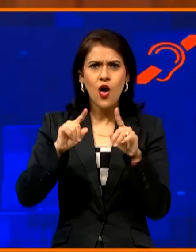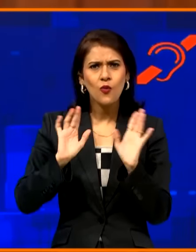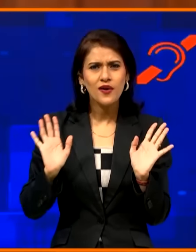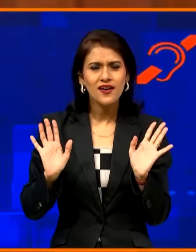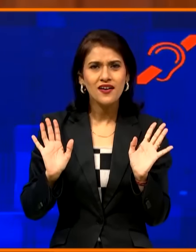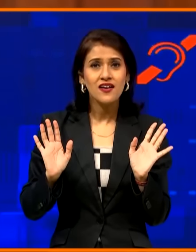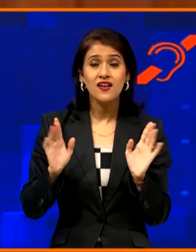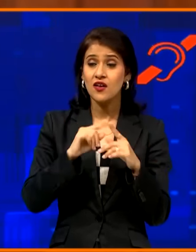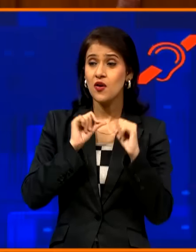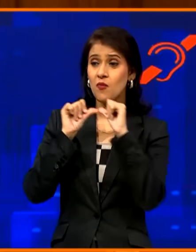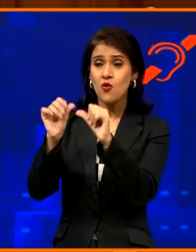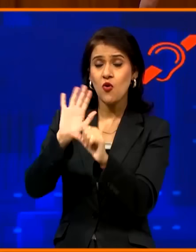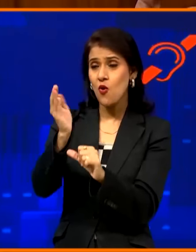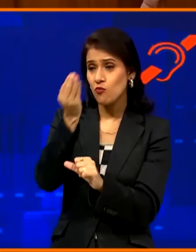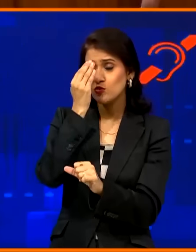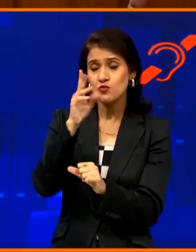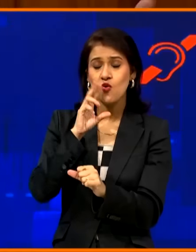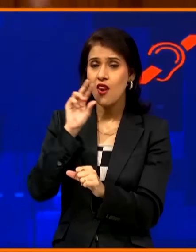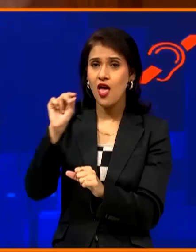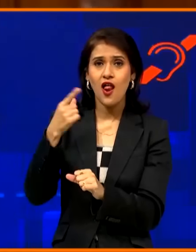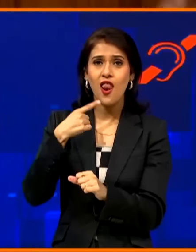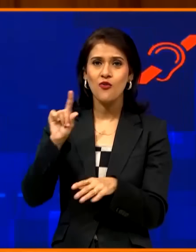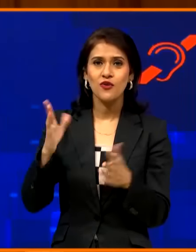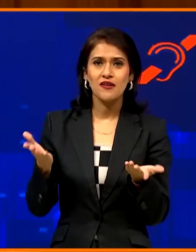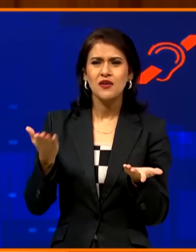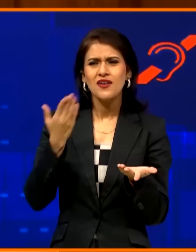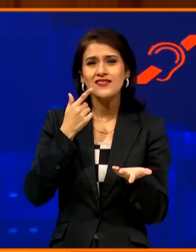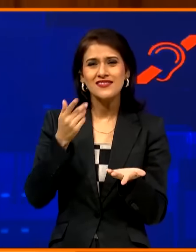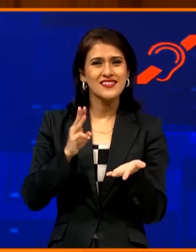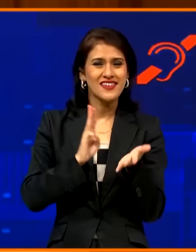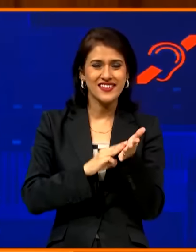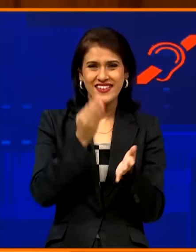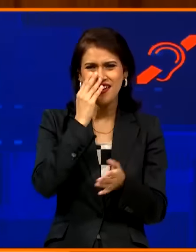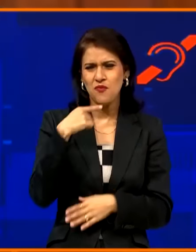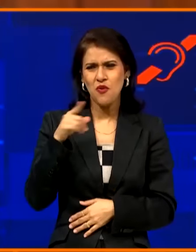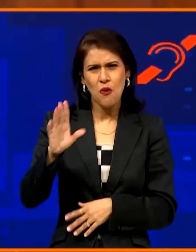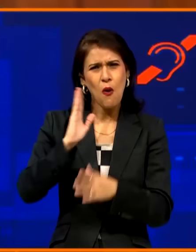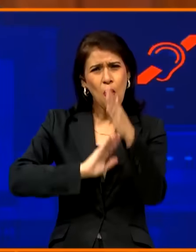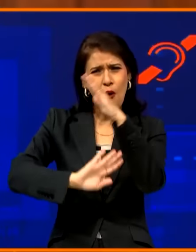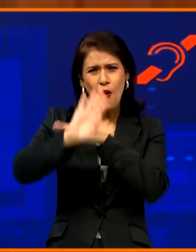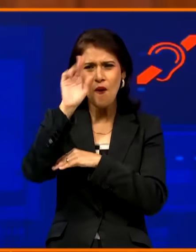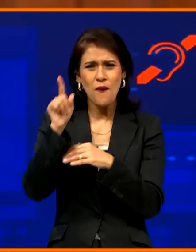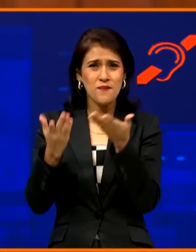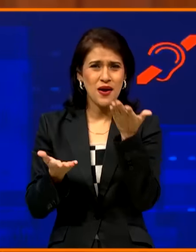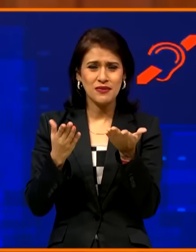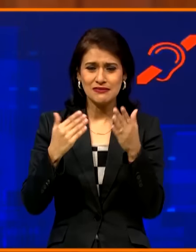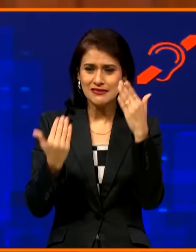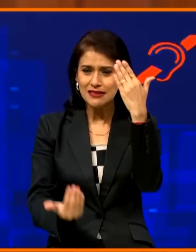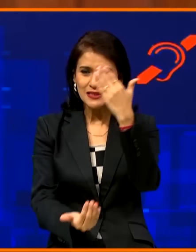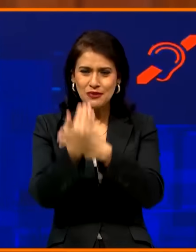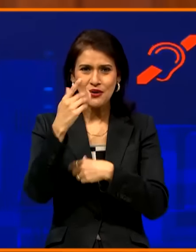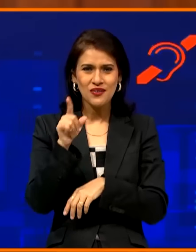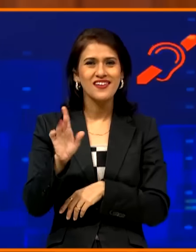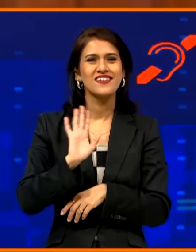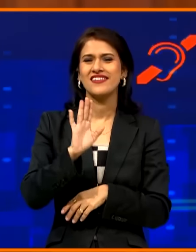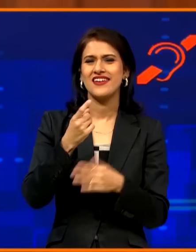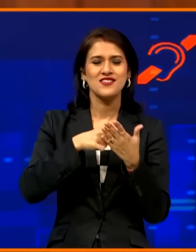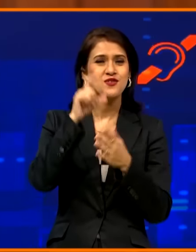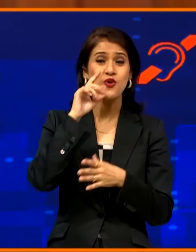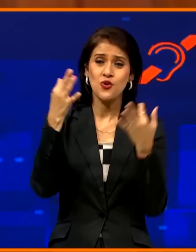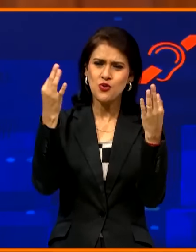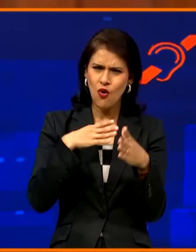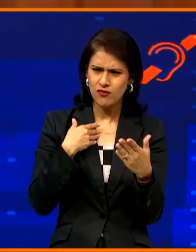इस्लाम में हराम है पता नहीं आपने इतना पुराना पुराना कहां कहा से क्याक चीज निकाली है ये तो अभी ताजा ताजा वेबसाइट से मैंने निकाला है जो